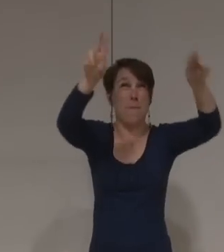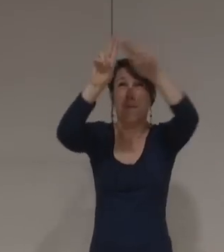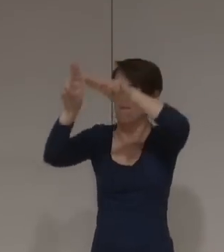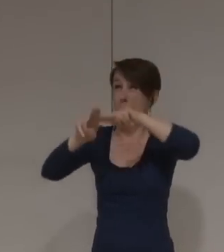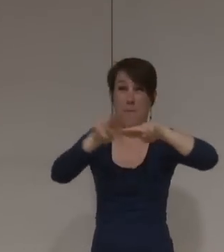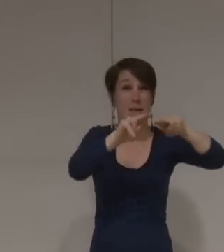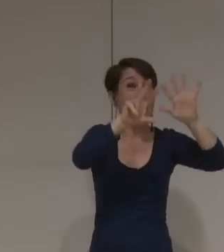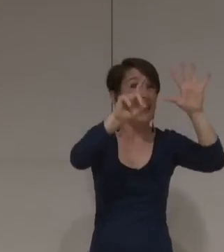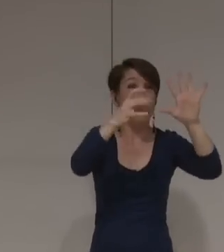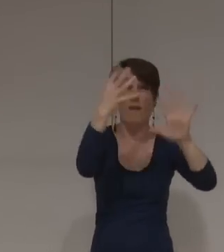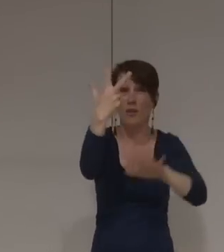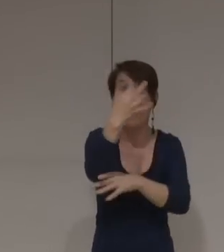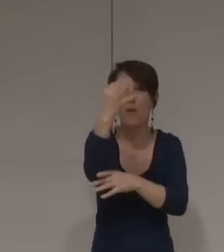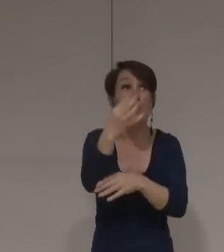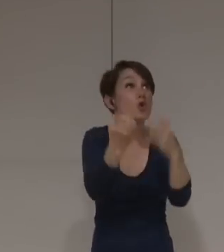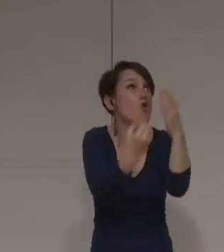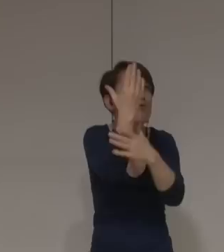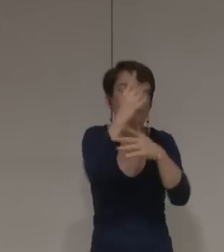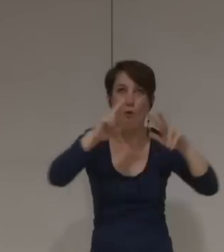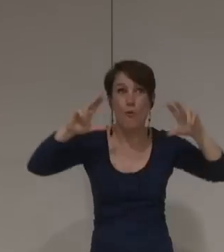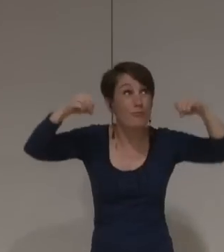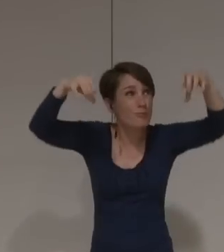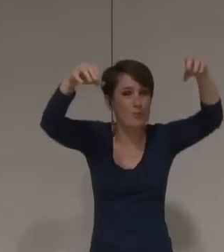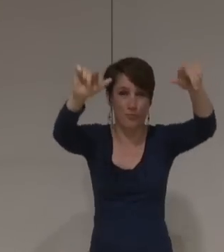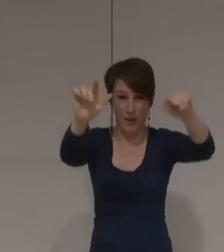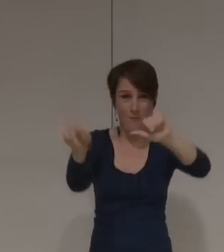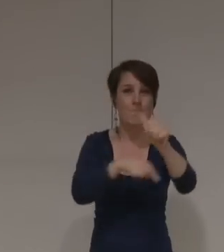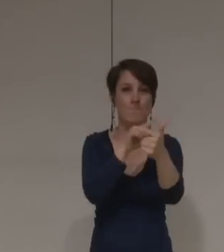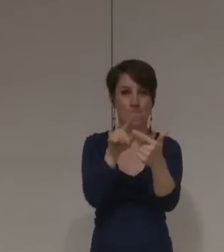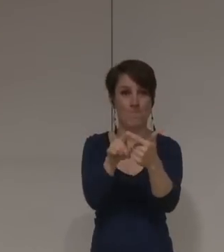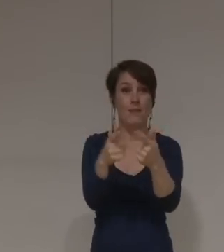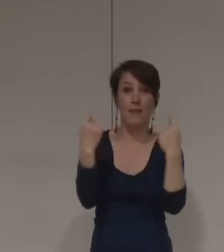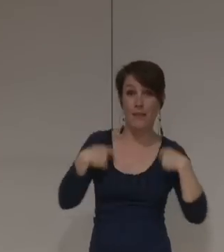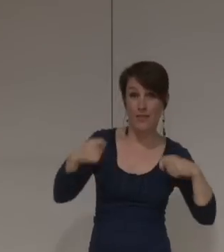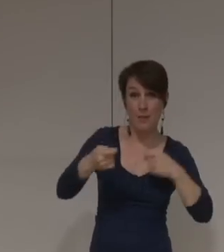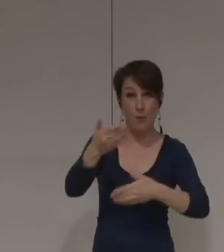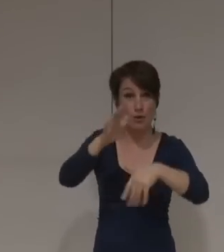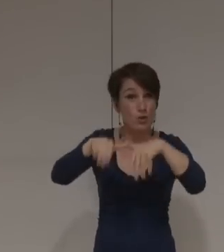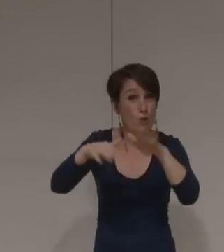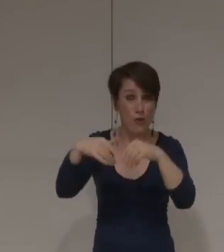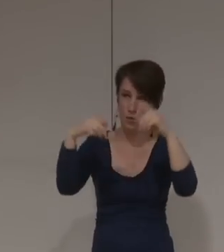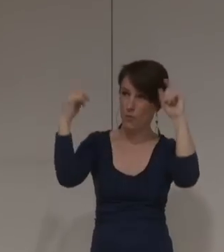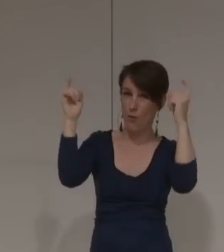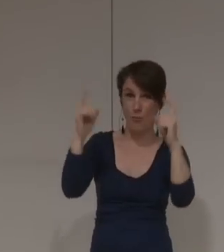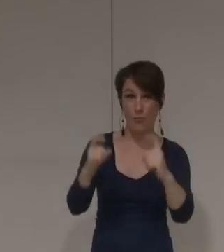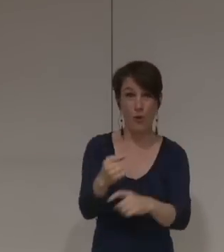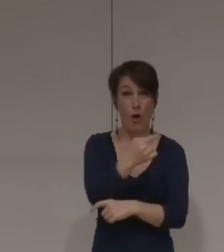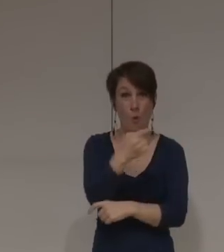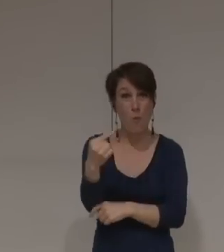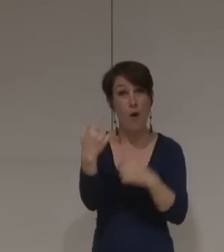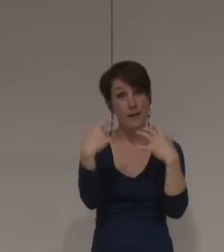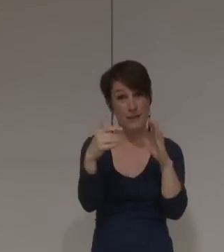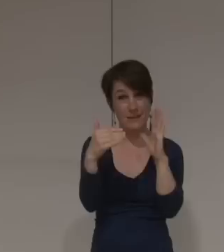83 % elle verra ses dépenses de fonctionnement rédu de plus de 700000 € par